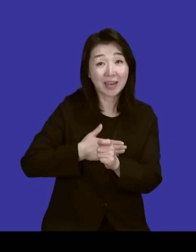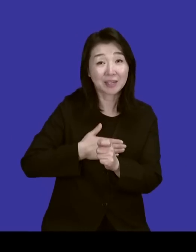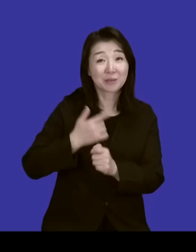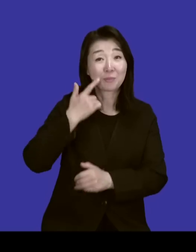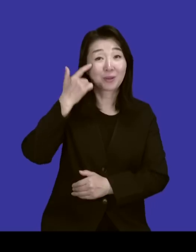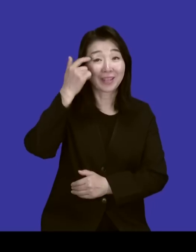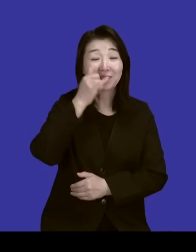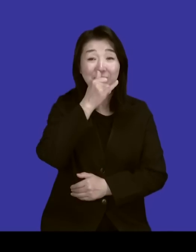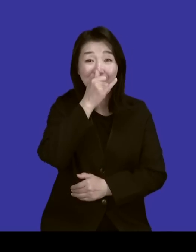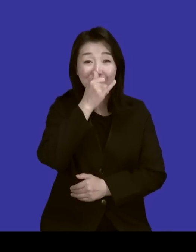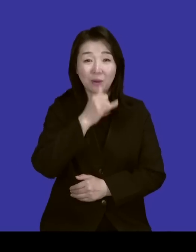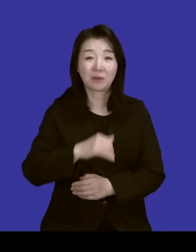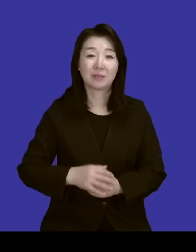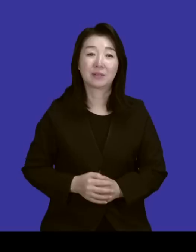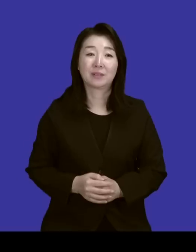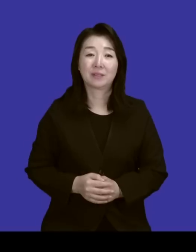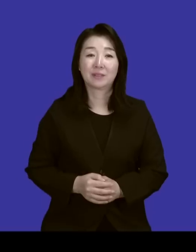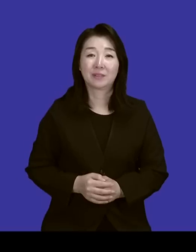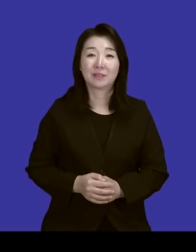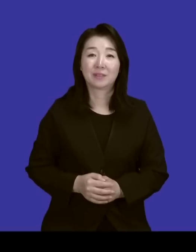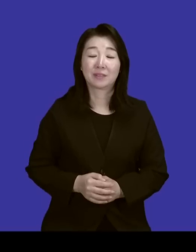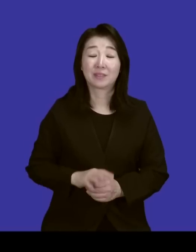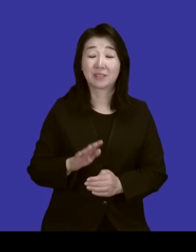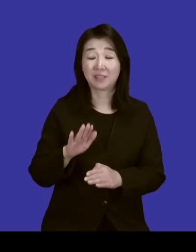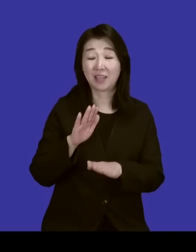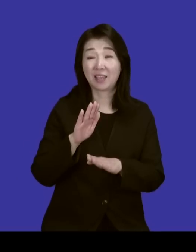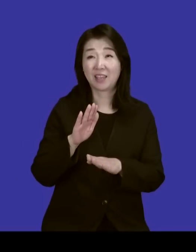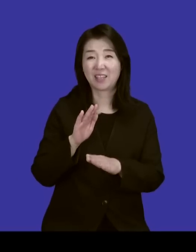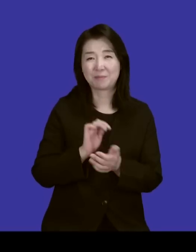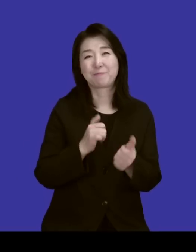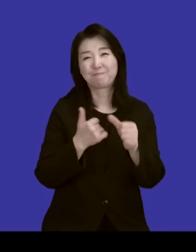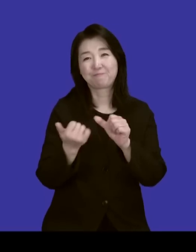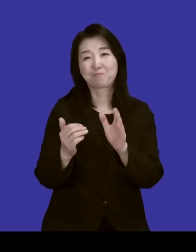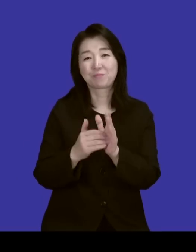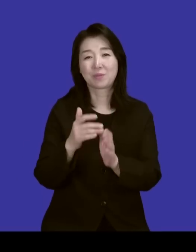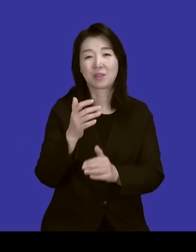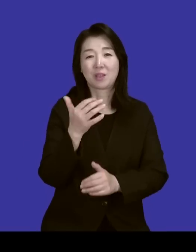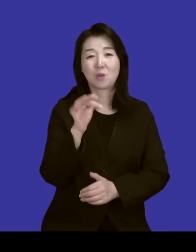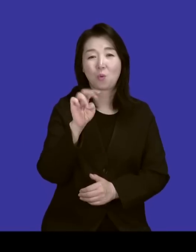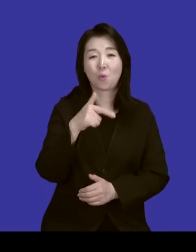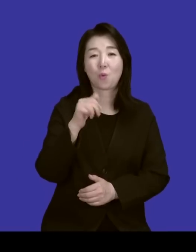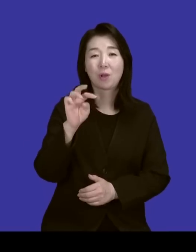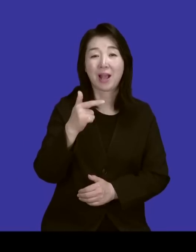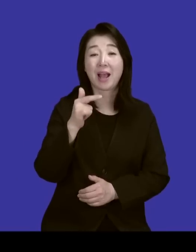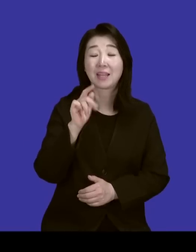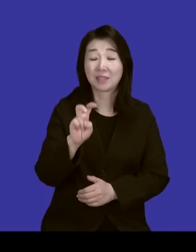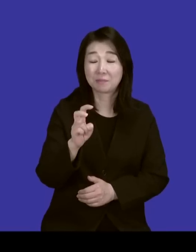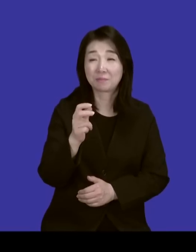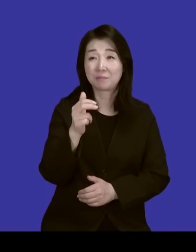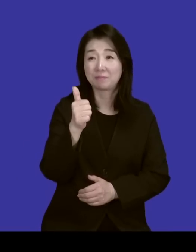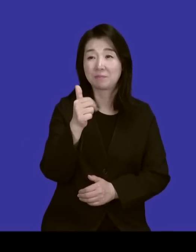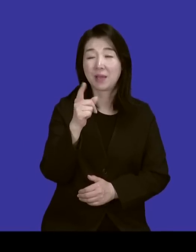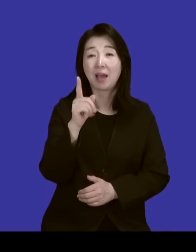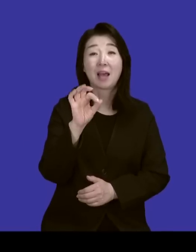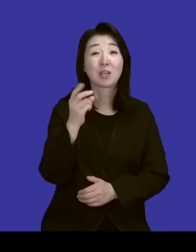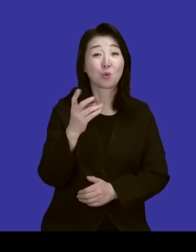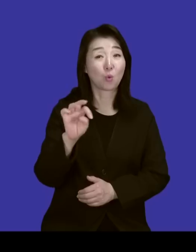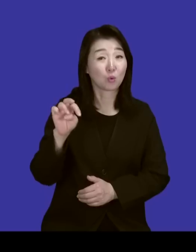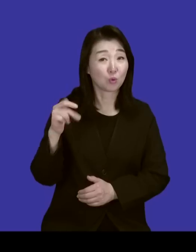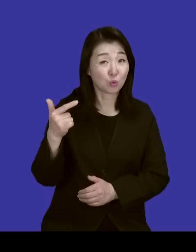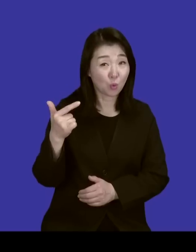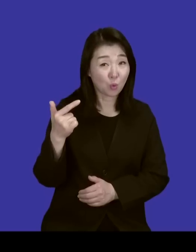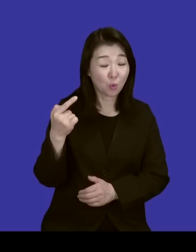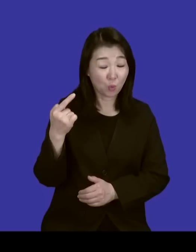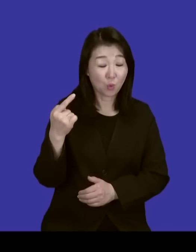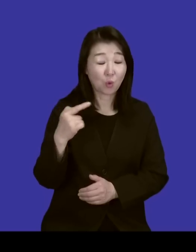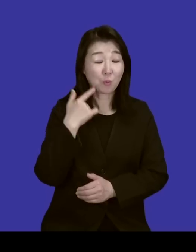예. 이제 돌아가신 하영조 목사님. 옥하는 목사님도 목사님, 이제 계시고. 하영조 목사님 함께 모일 자리가 있었는데 네.